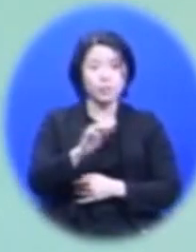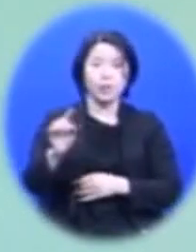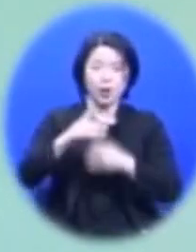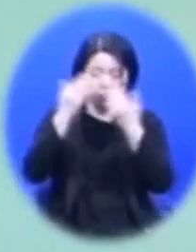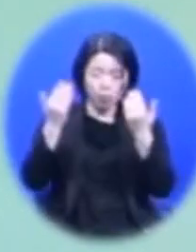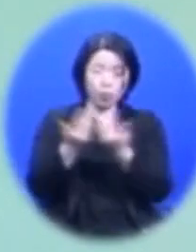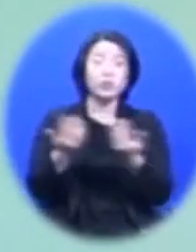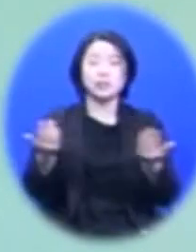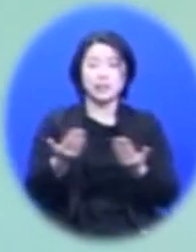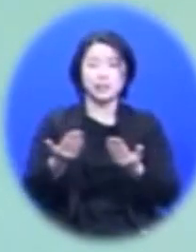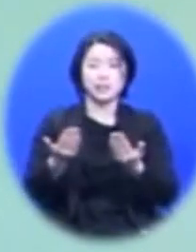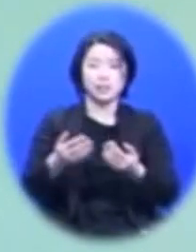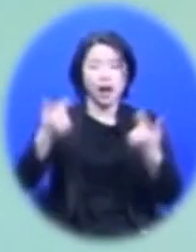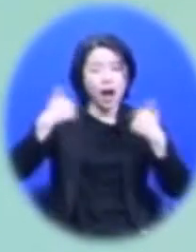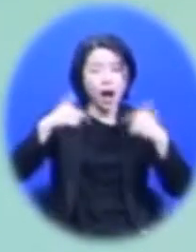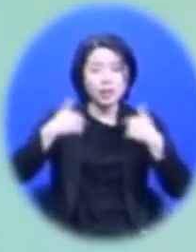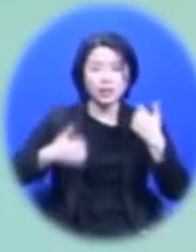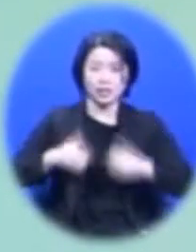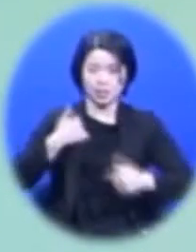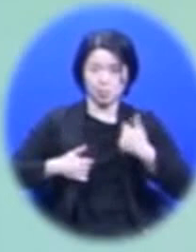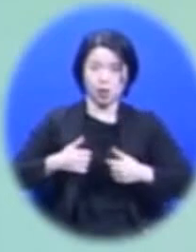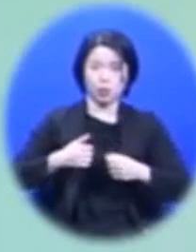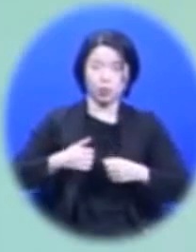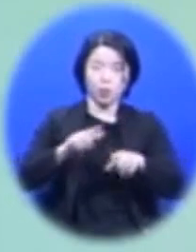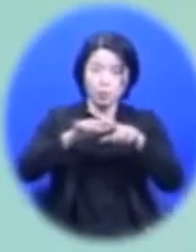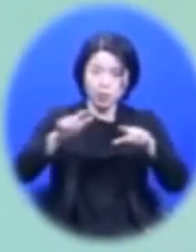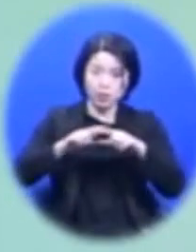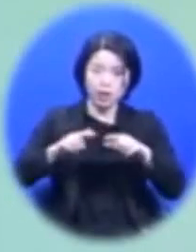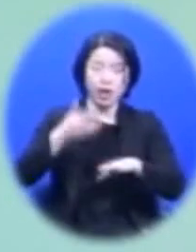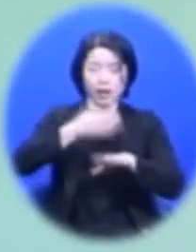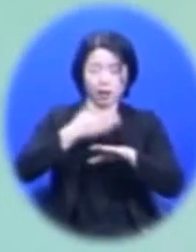모든 일을 항상 기뻐하고 범사에